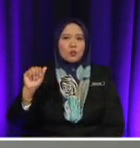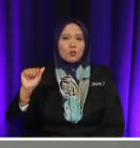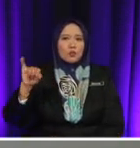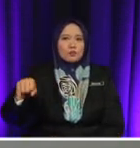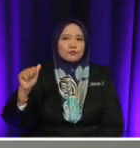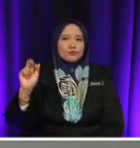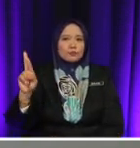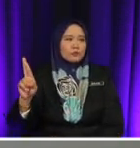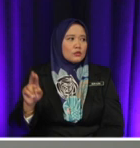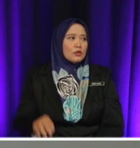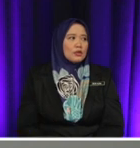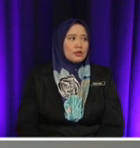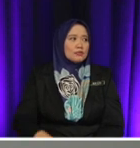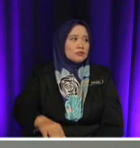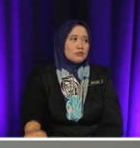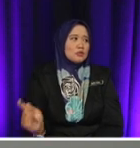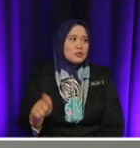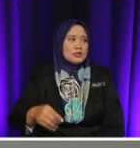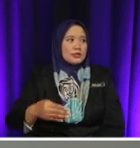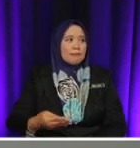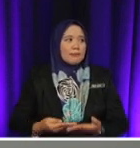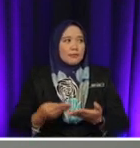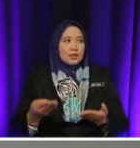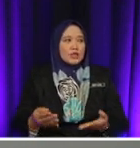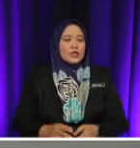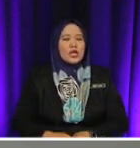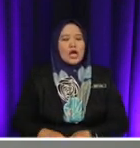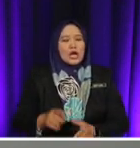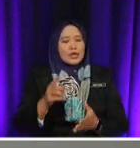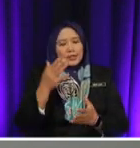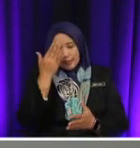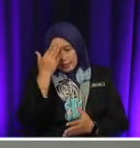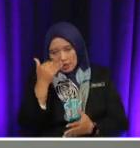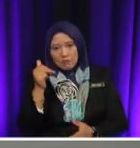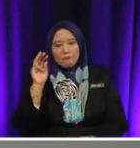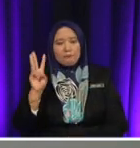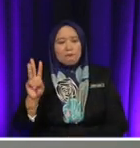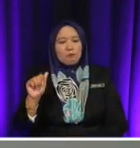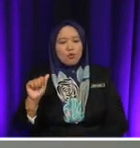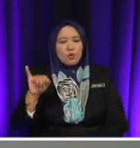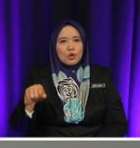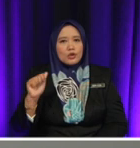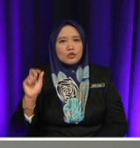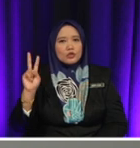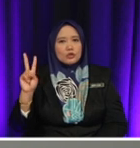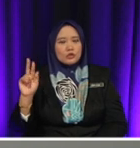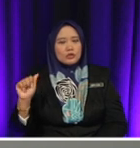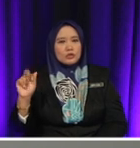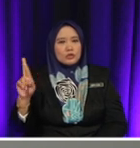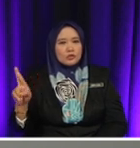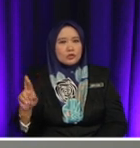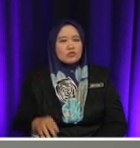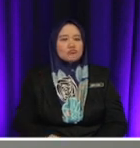manakala untuk yang tidak wajar yang tidak terima okey tidak setuju so pastikan penerangan itu